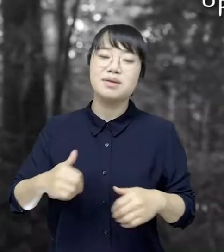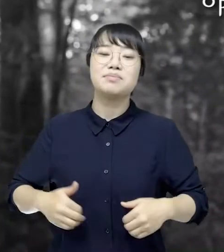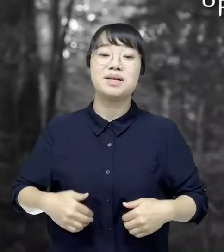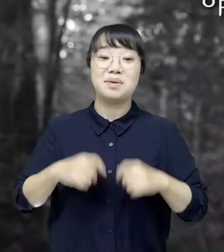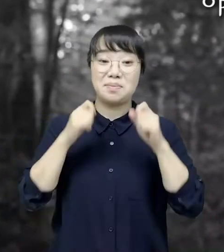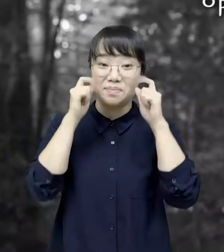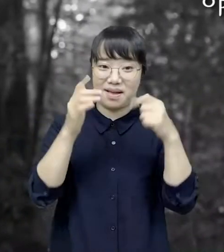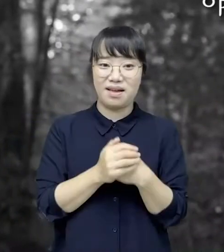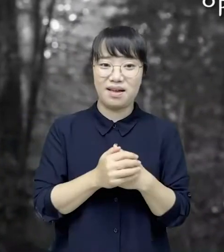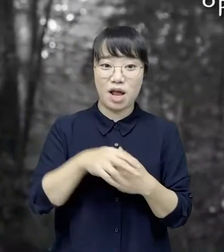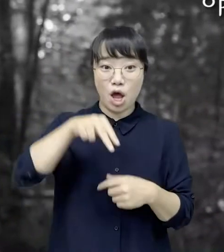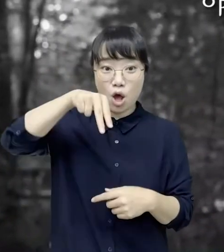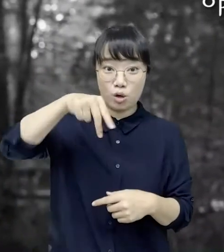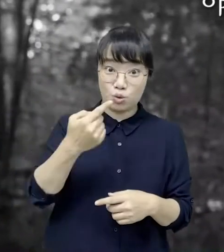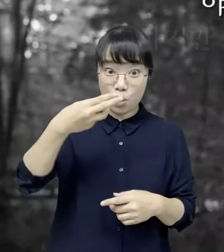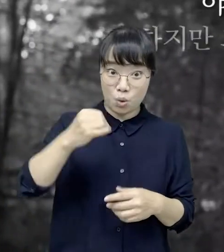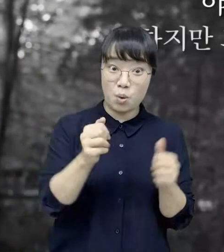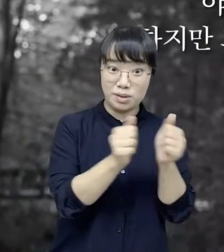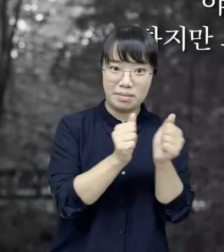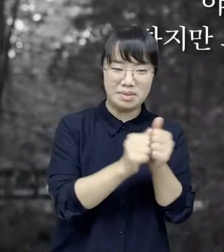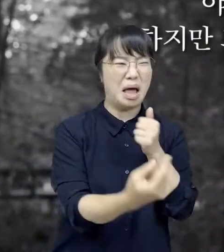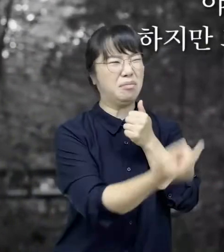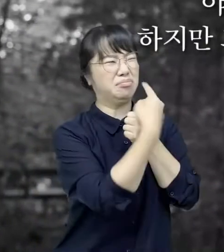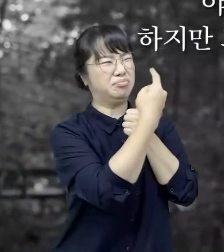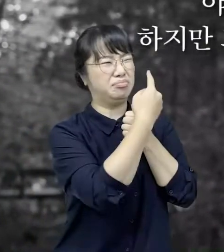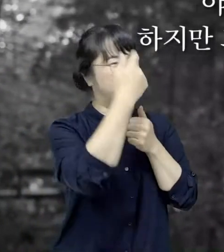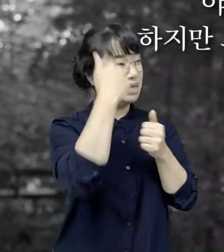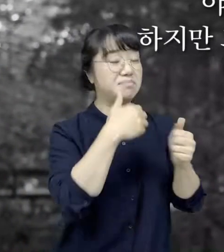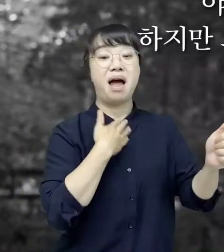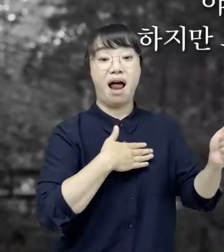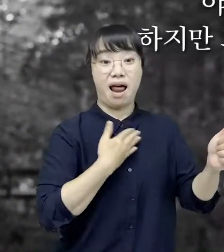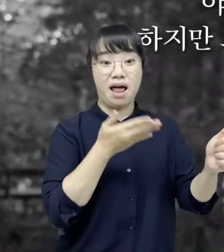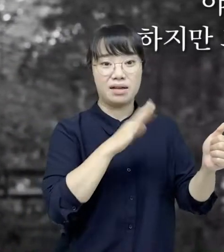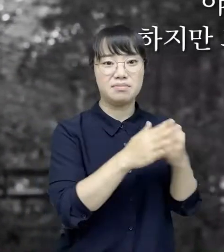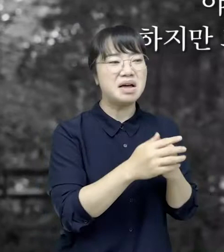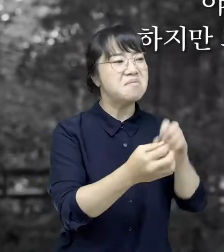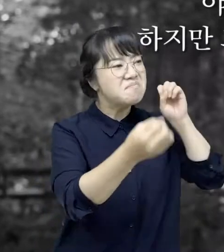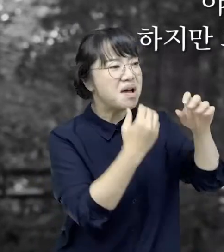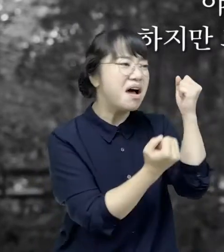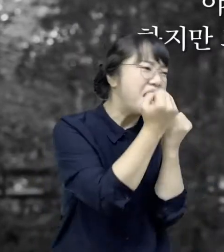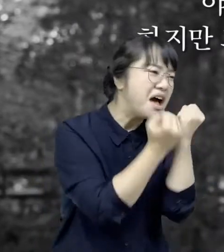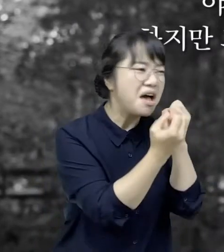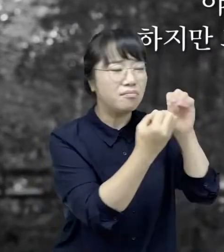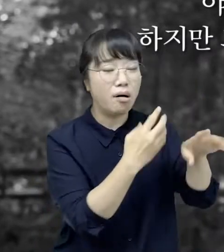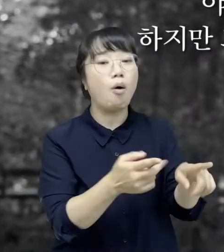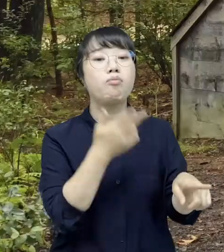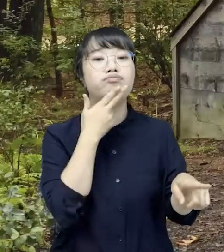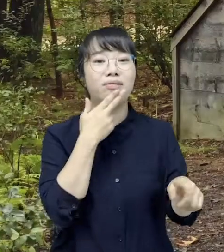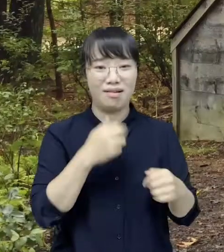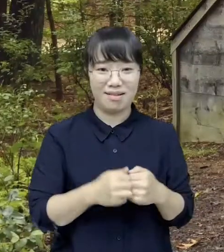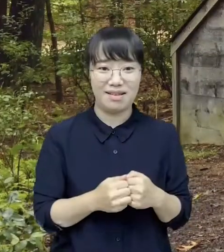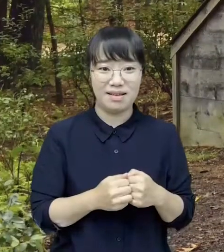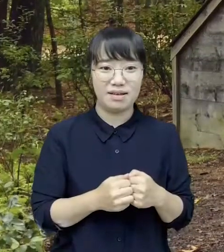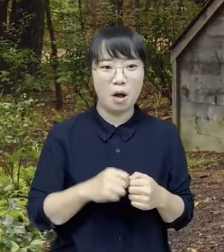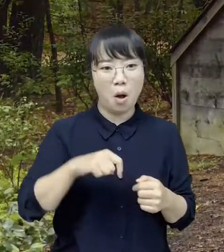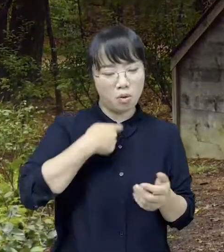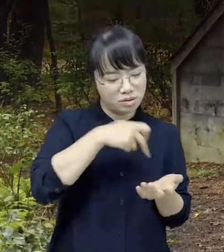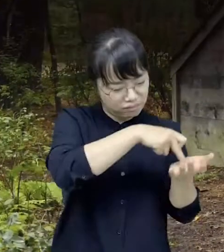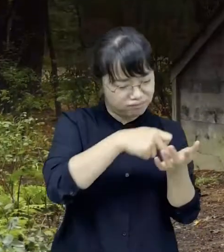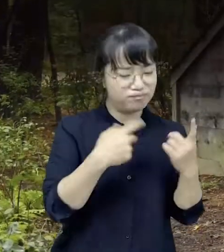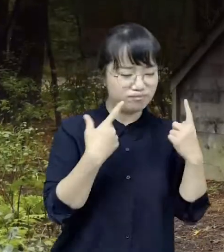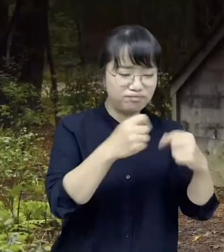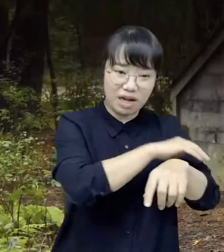소로는 평소 자신에 대한 야유나 비난을 잘 알고 있었다. 하지만 그는 구구절절 변명하지 않았다.